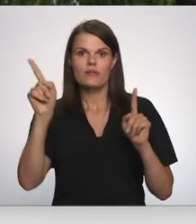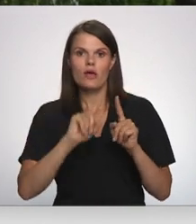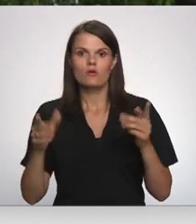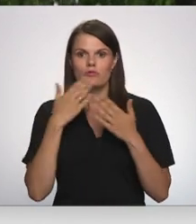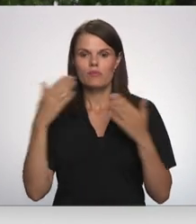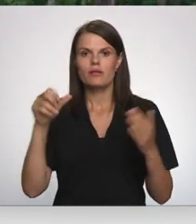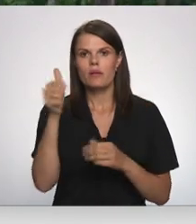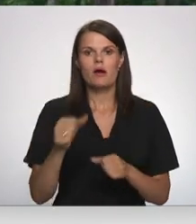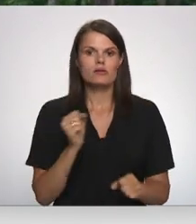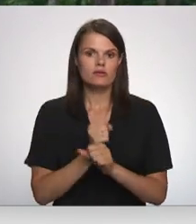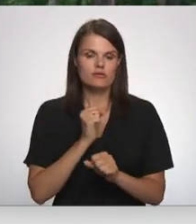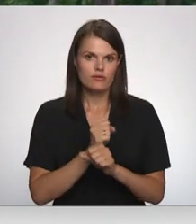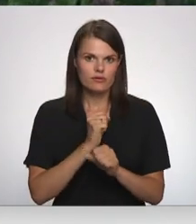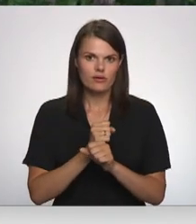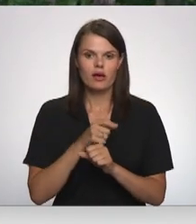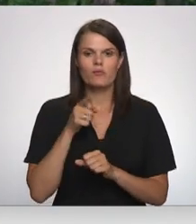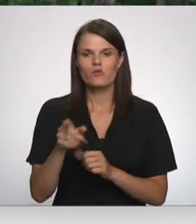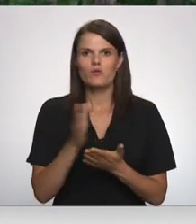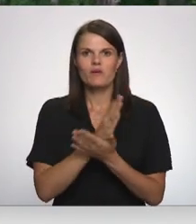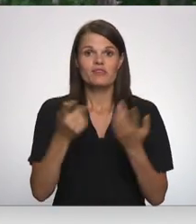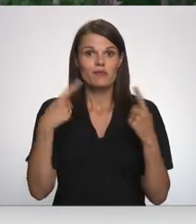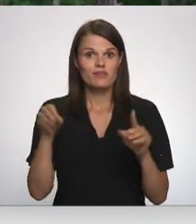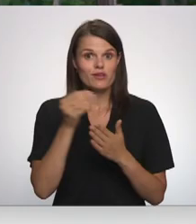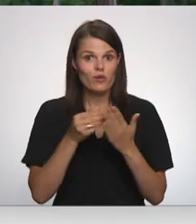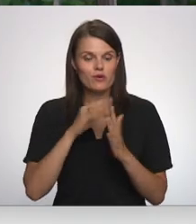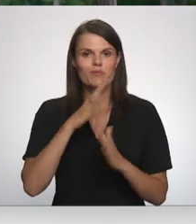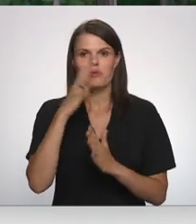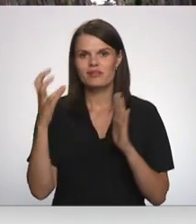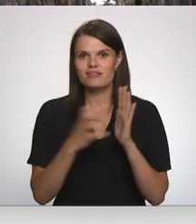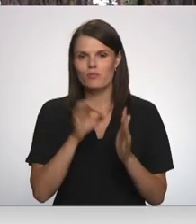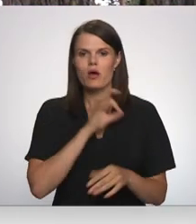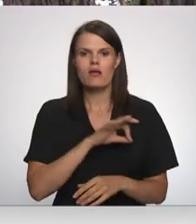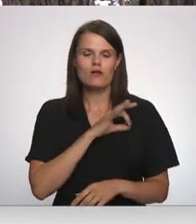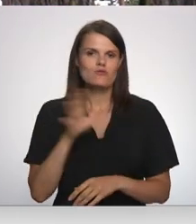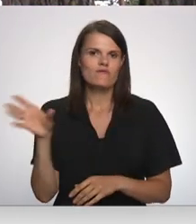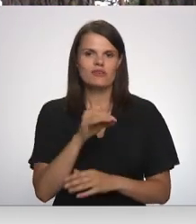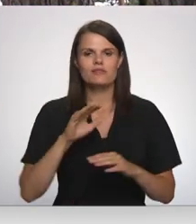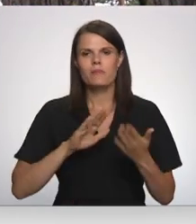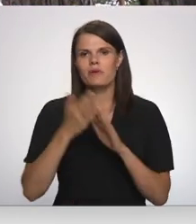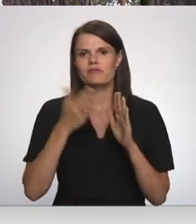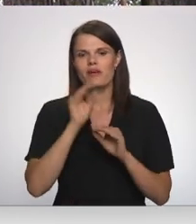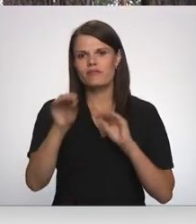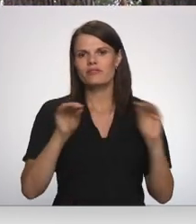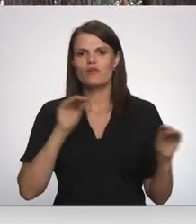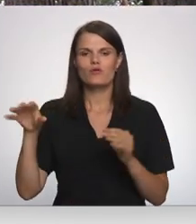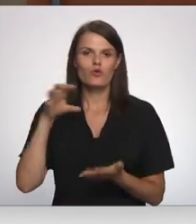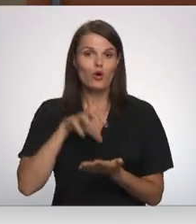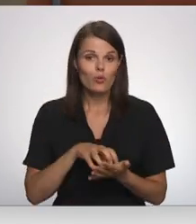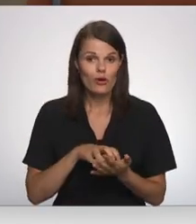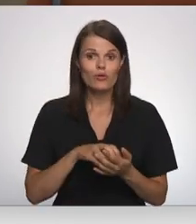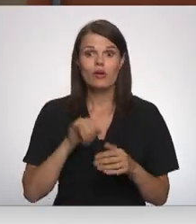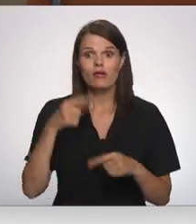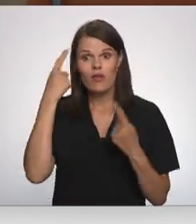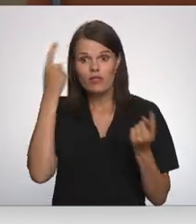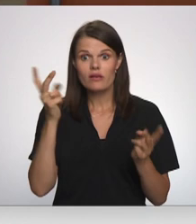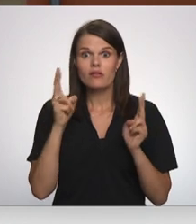laba mākslas darba. Tas darīts ar pavisam citu nozīmi, taču simboliski raksturo visus pilsētvidē izvietotos objektus. Ja